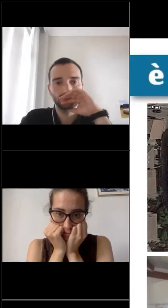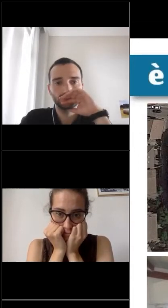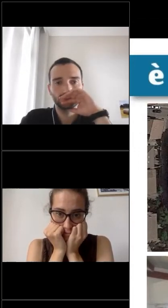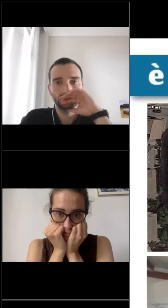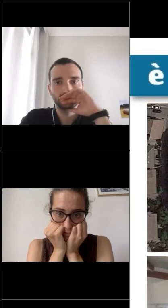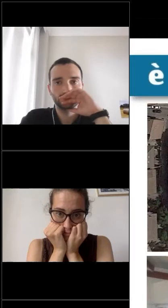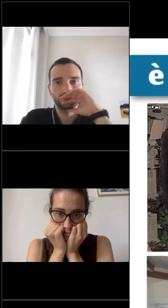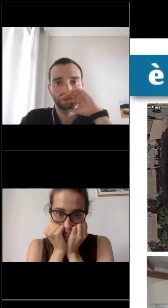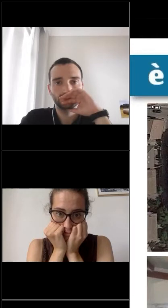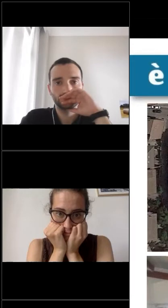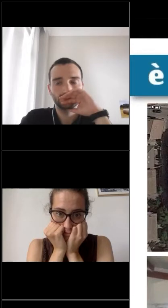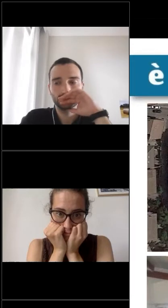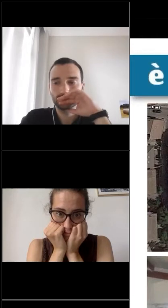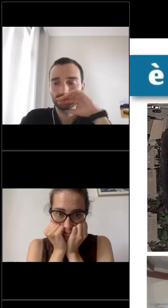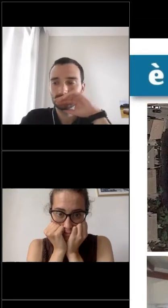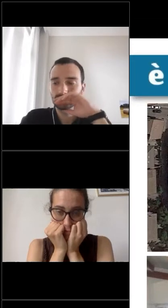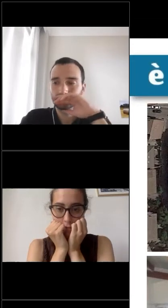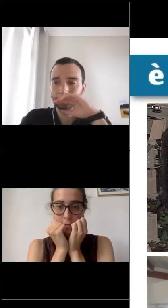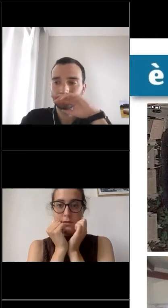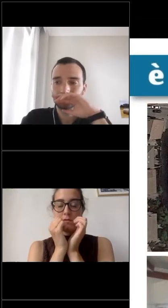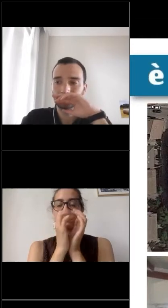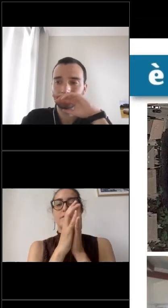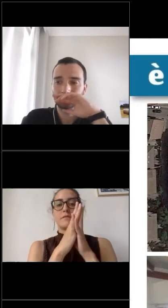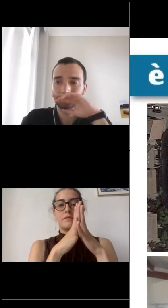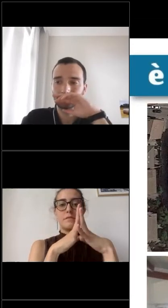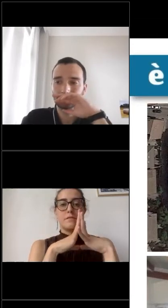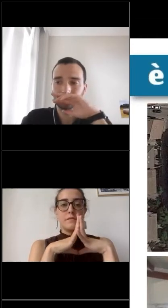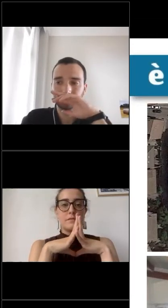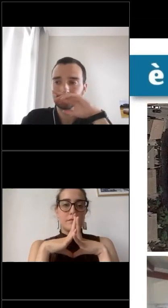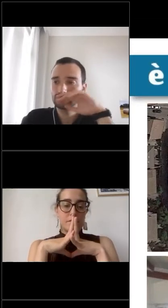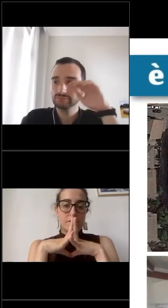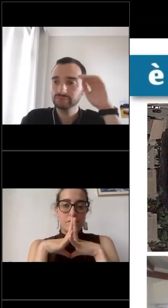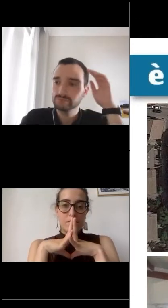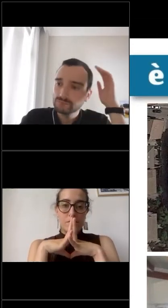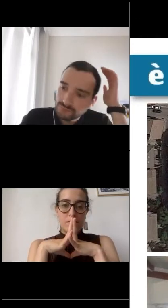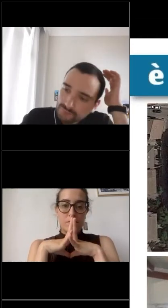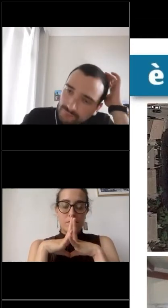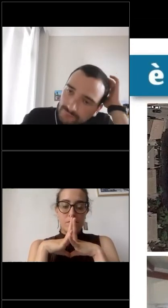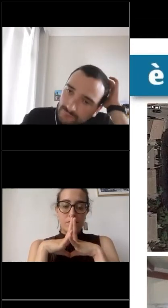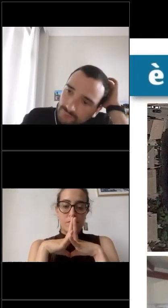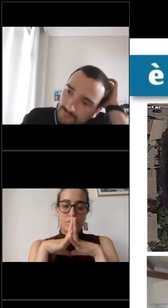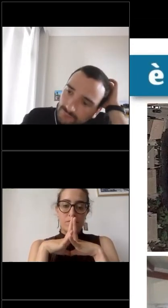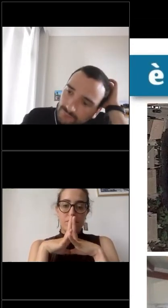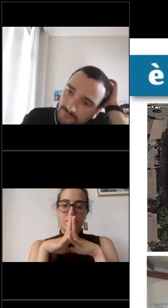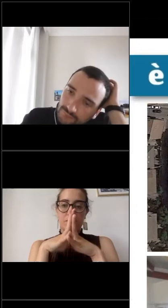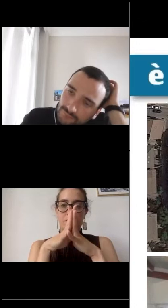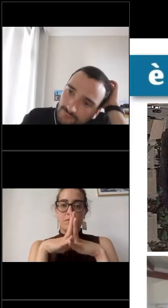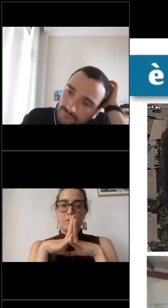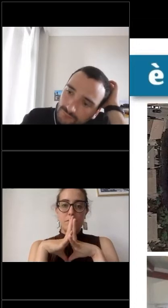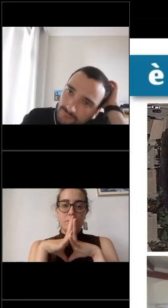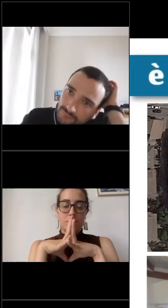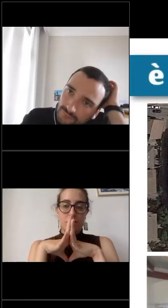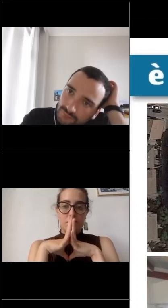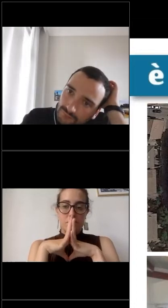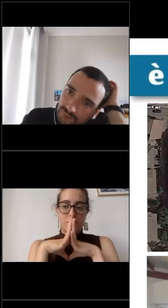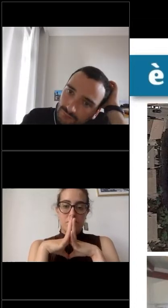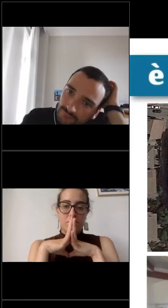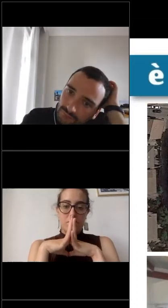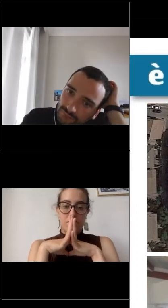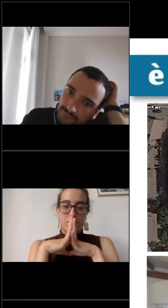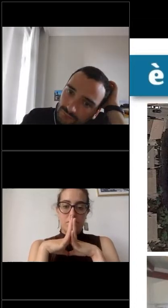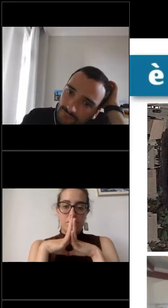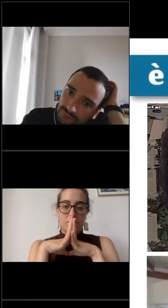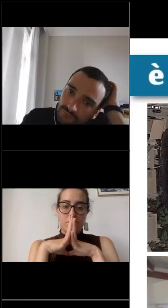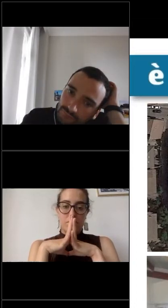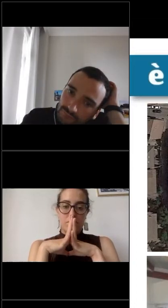entrare a far parte della della comunità in questo caso in un comune così abbastanza più grande